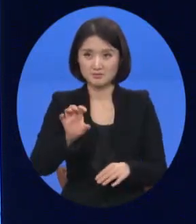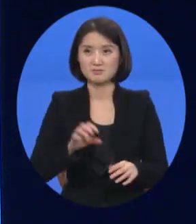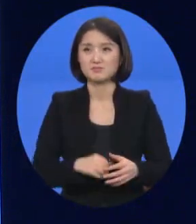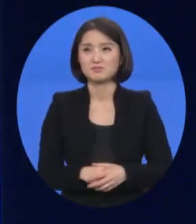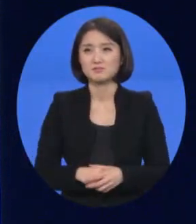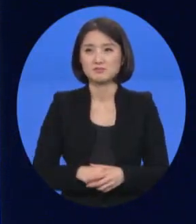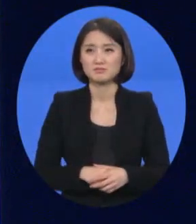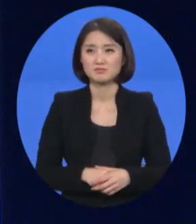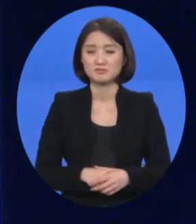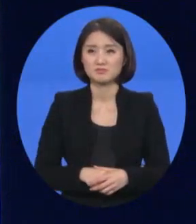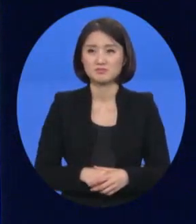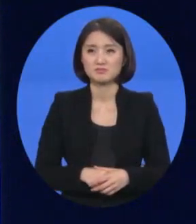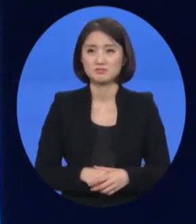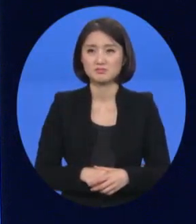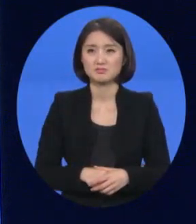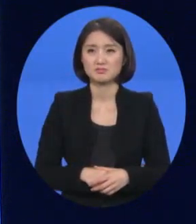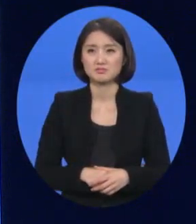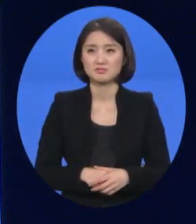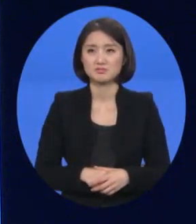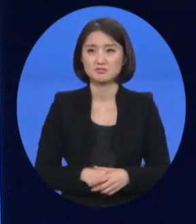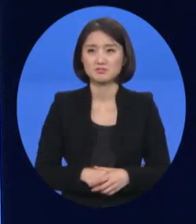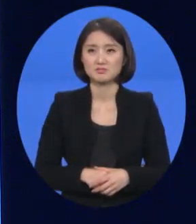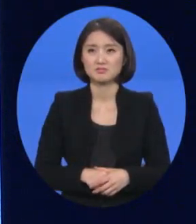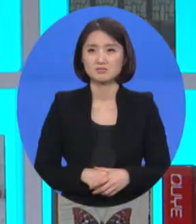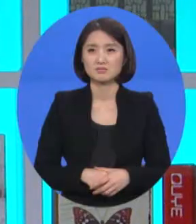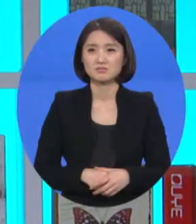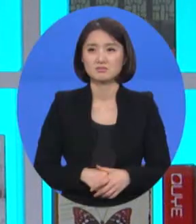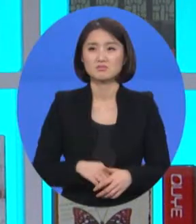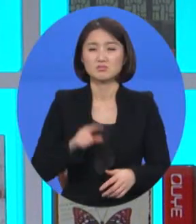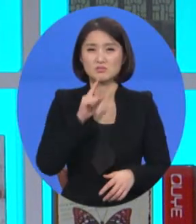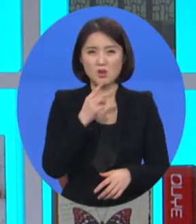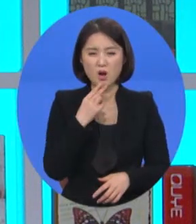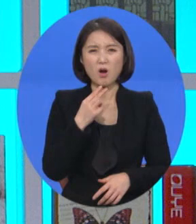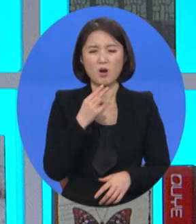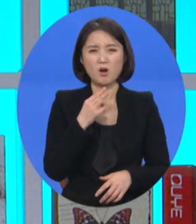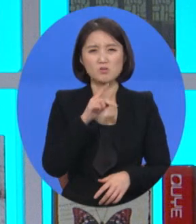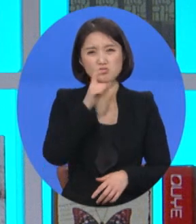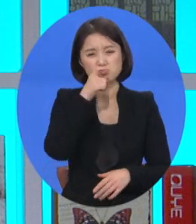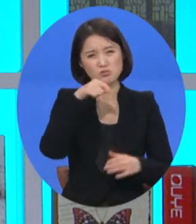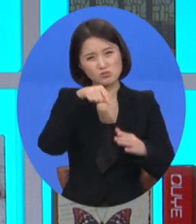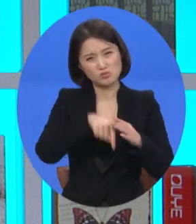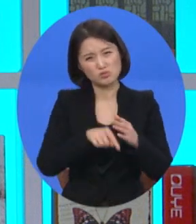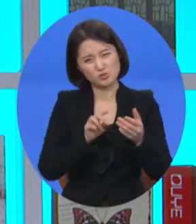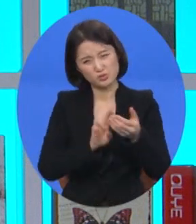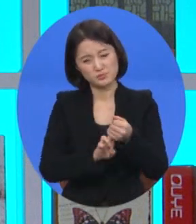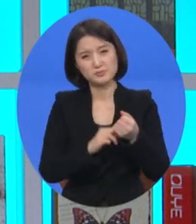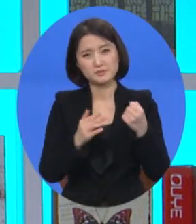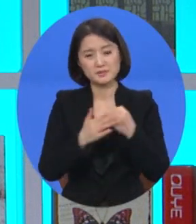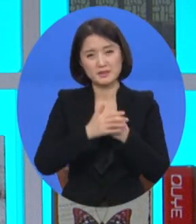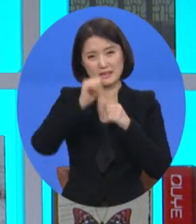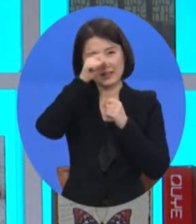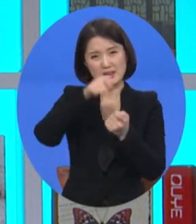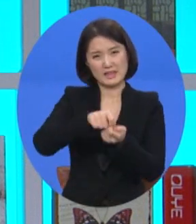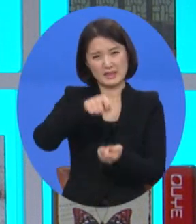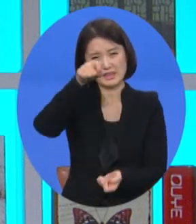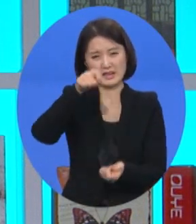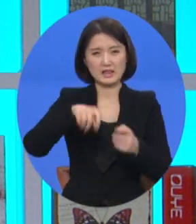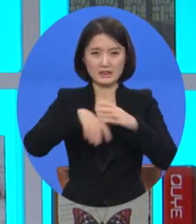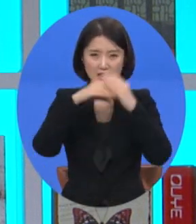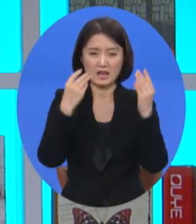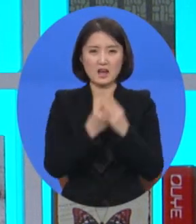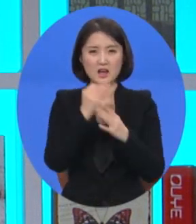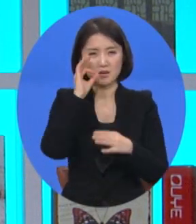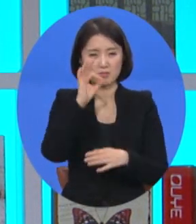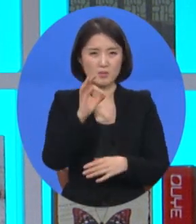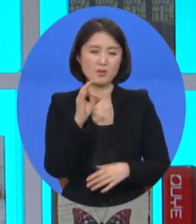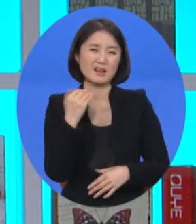다리는 이제 그 물에 이래 갖춰져 있어서 긴 다리는 조금 어 다 드러나지는 않았습니다만 그 중에 한 마리가 하얀 깃털을